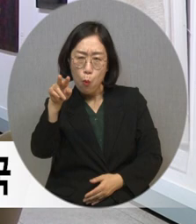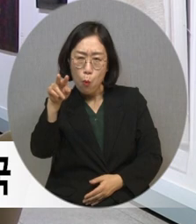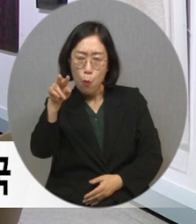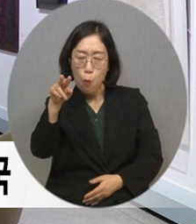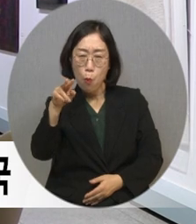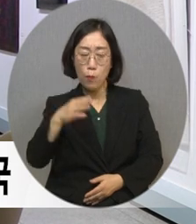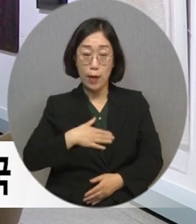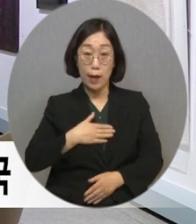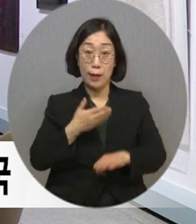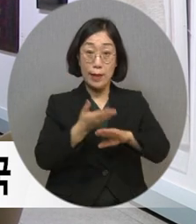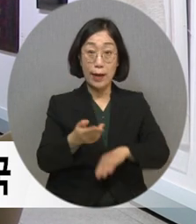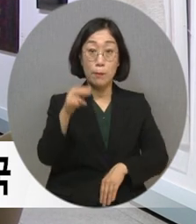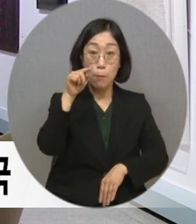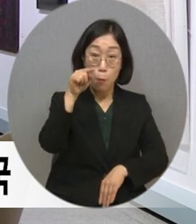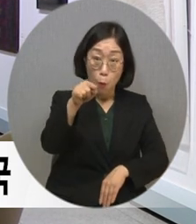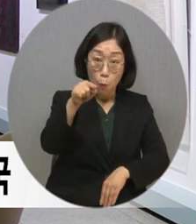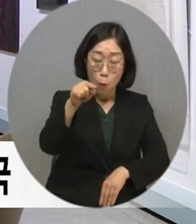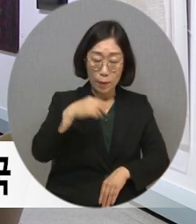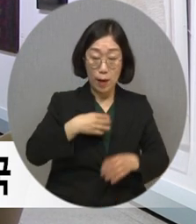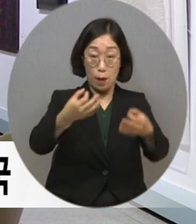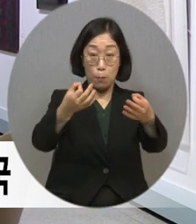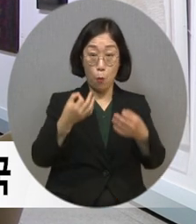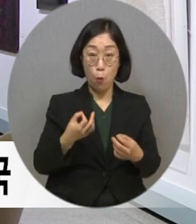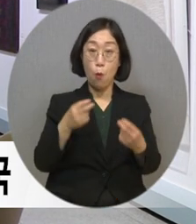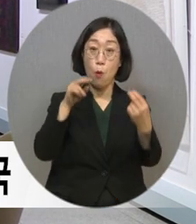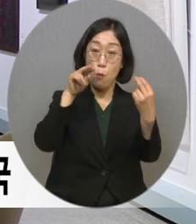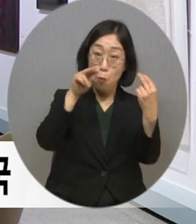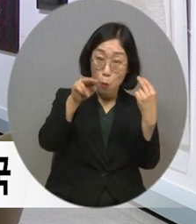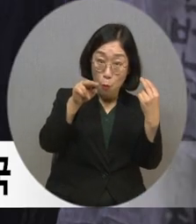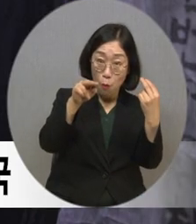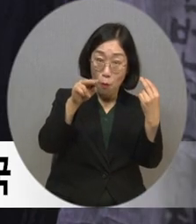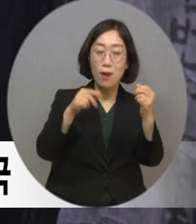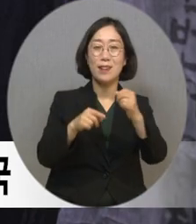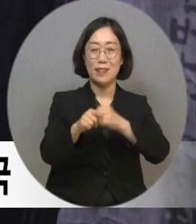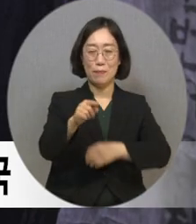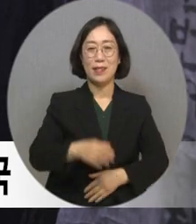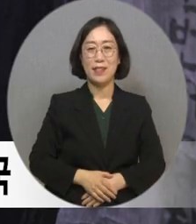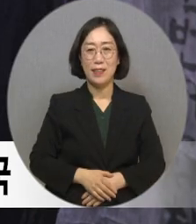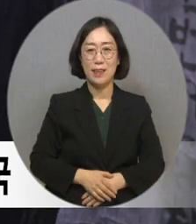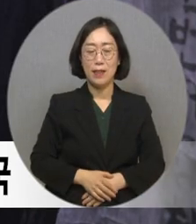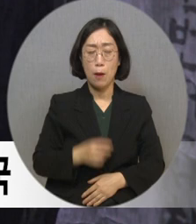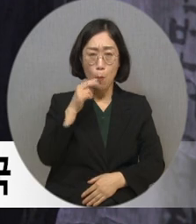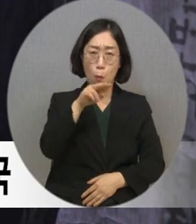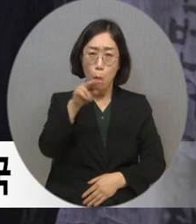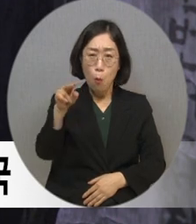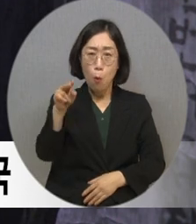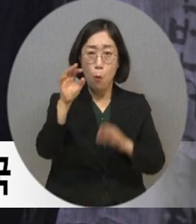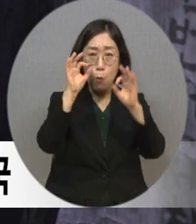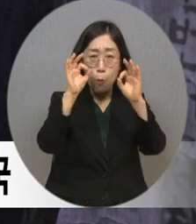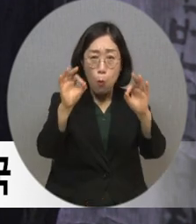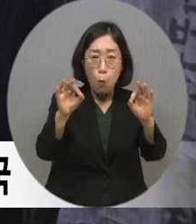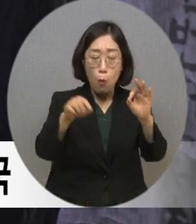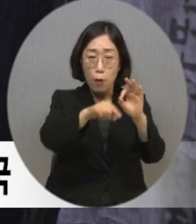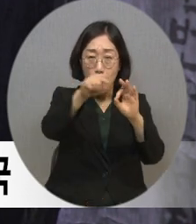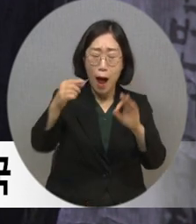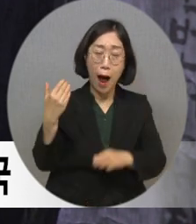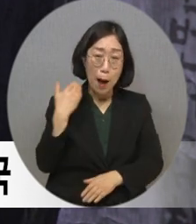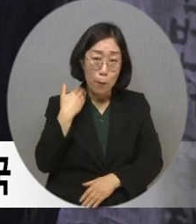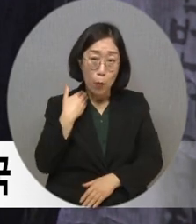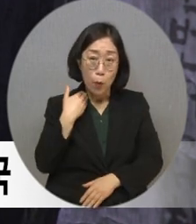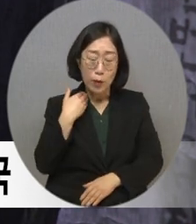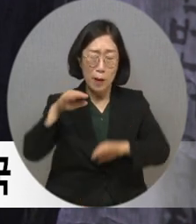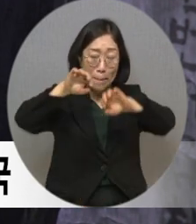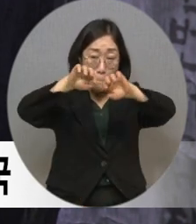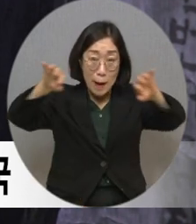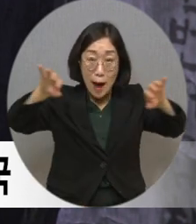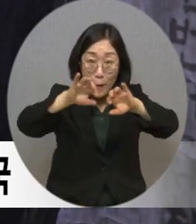타자래, 또 타자가 나를 바라봄을 의미합니다. 응시는 감춤에 의해 보이지 않는 세계를 열어준다고